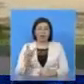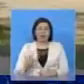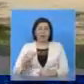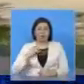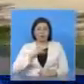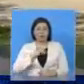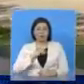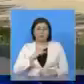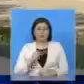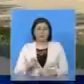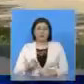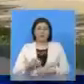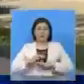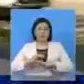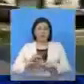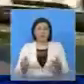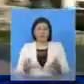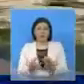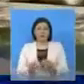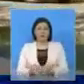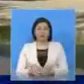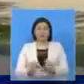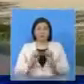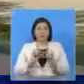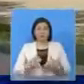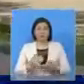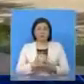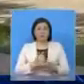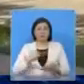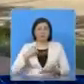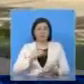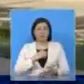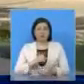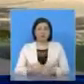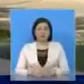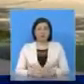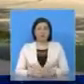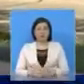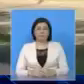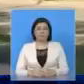ойлаймын мен. Арнайы өздері. Тастағаннан кейін қоқысты өздері.